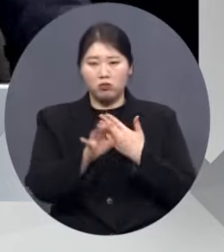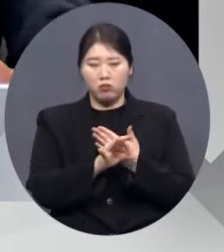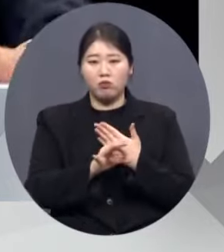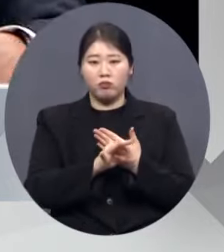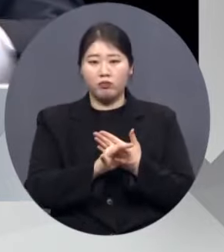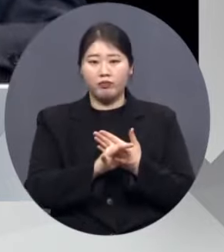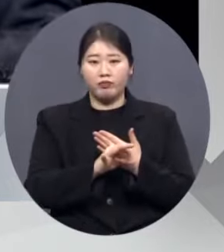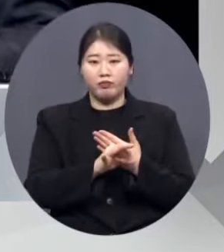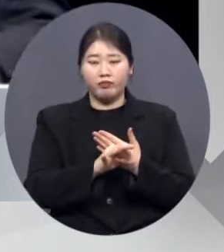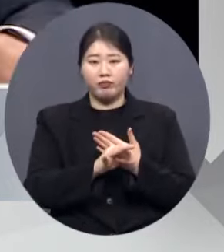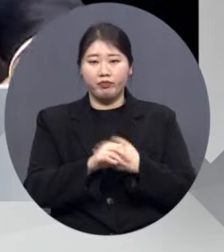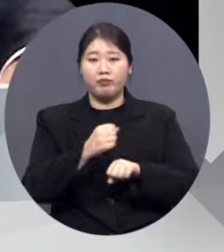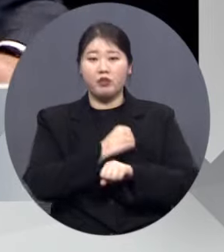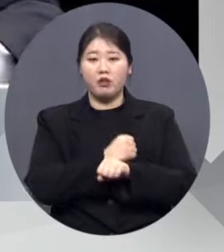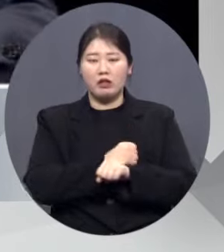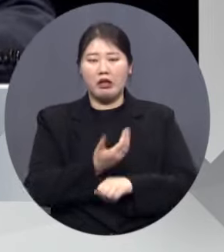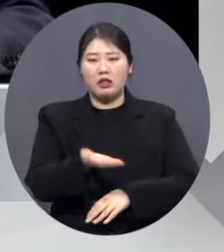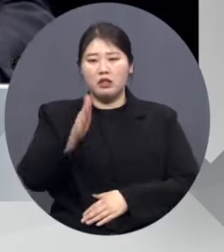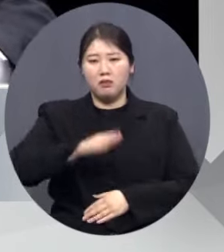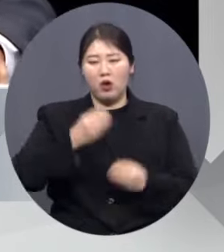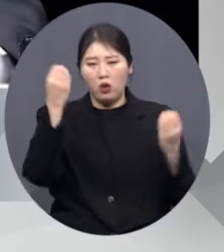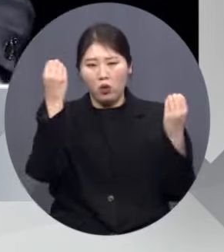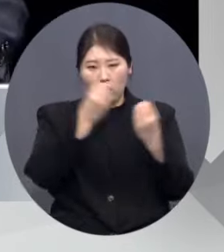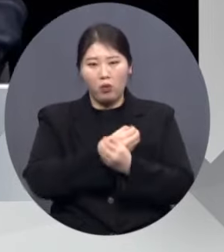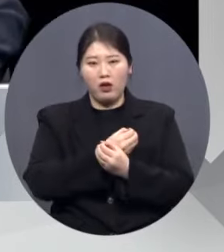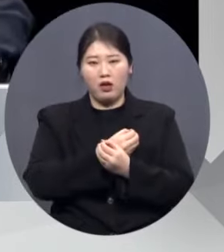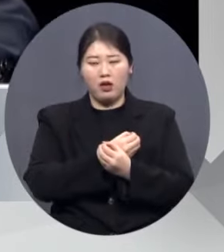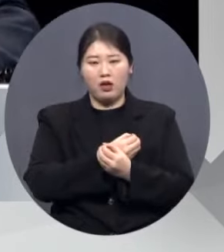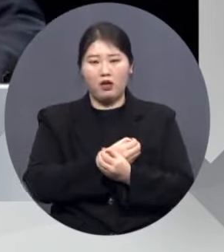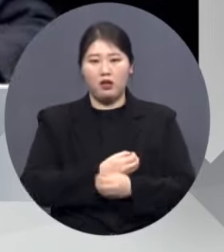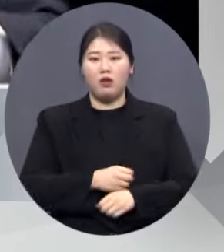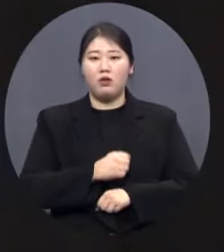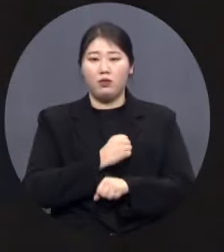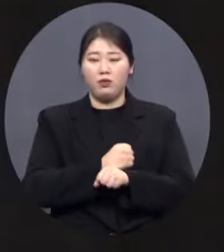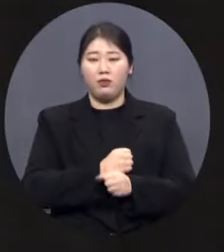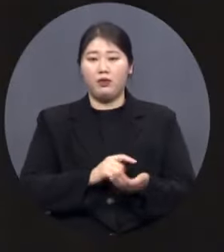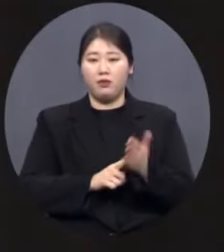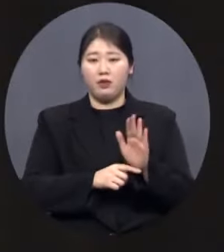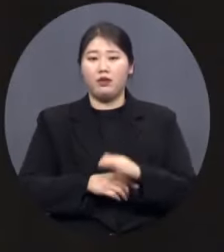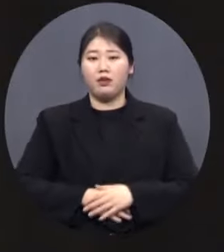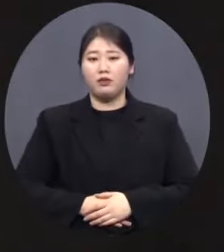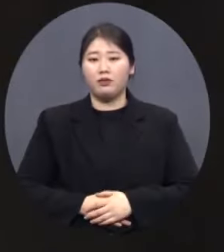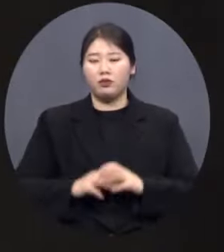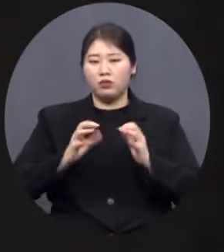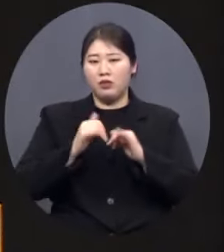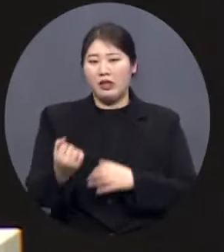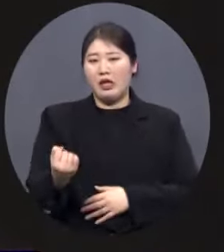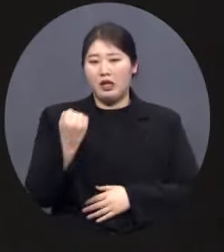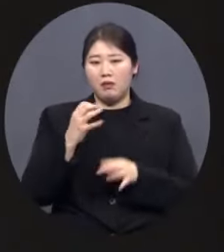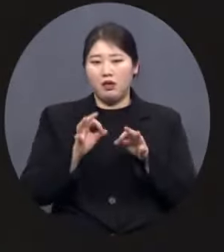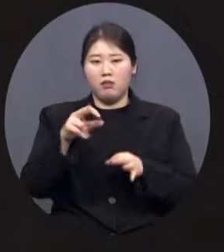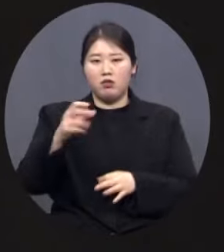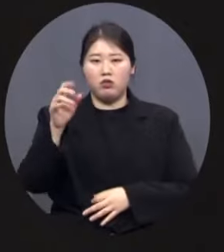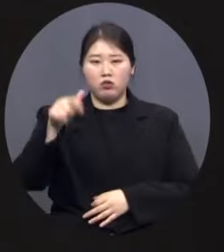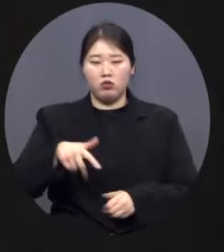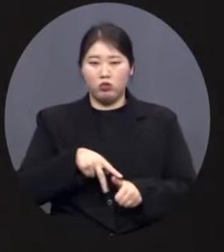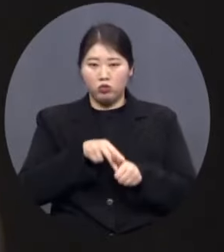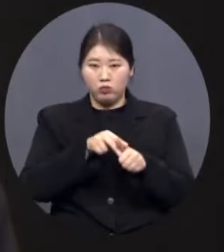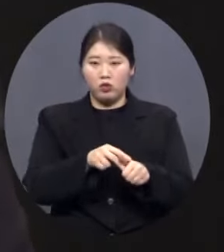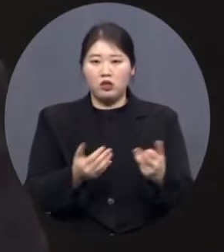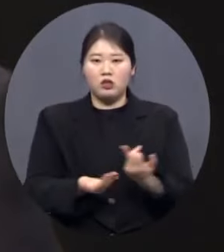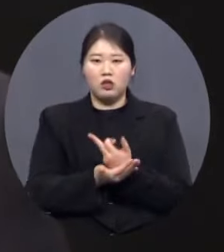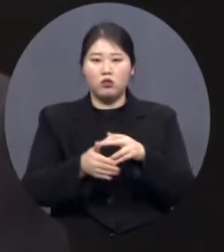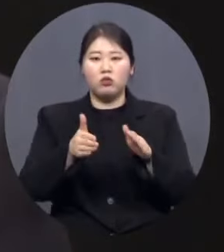그러나 단순 오해 오기라는 걸 제가 다시 한번 말씀드리겠습니다네 국민의 임 김승욱 후보는 제주영 행정체제